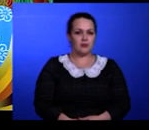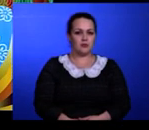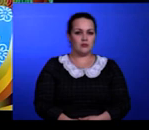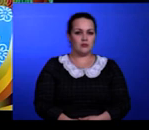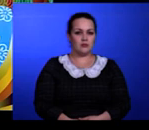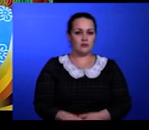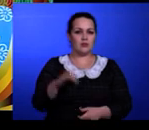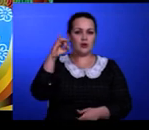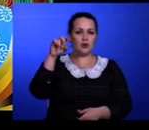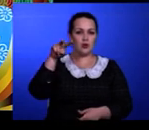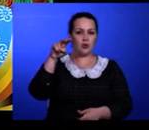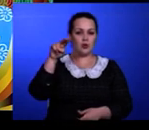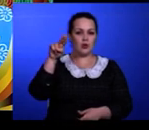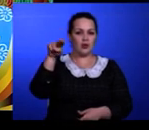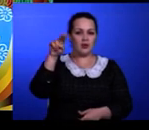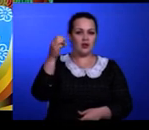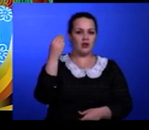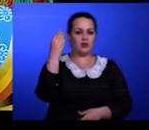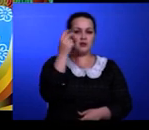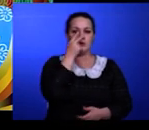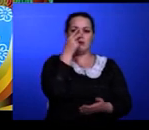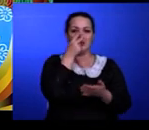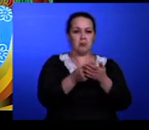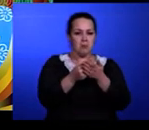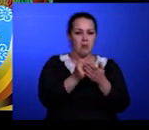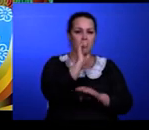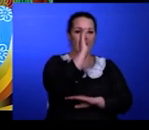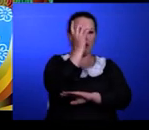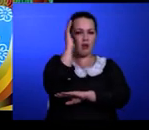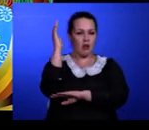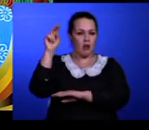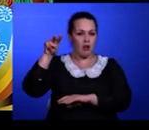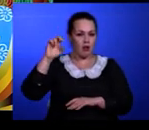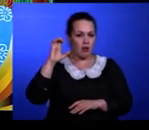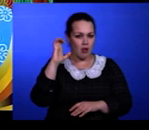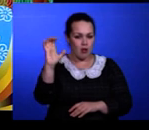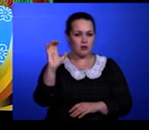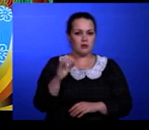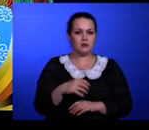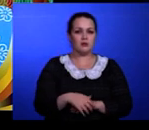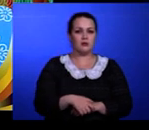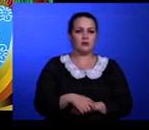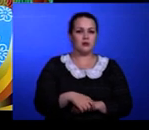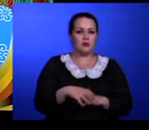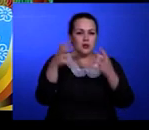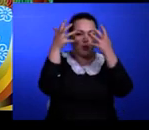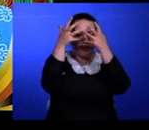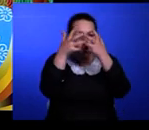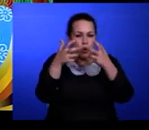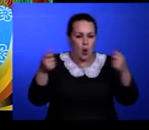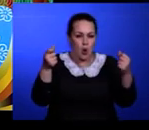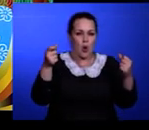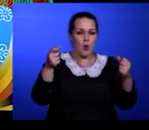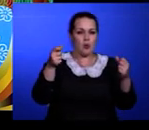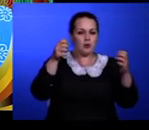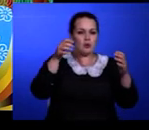юлдаш смотрел на лес скользи вши под крылом стороне замелькали темный силуэт самолетов